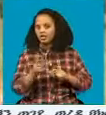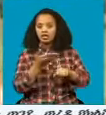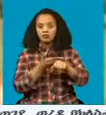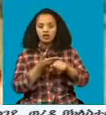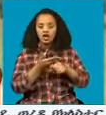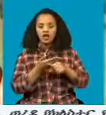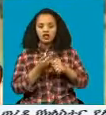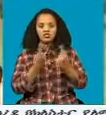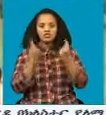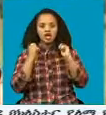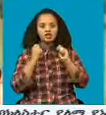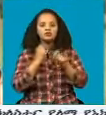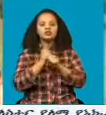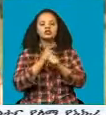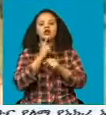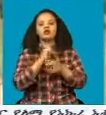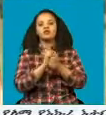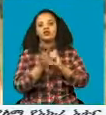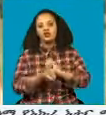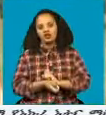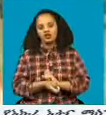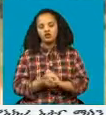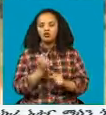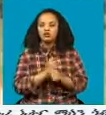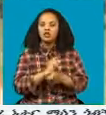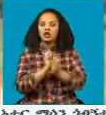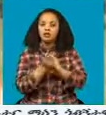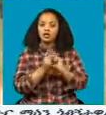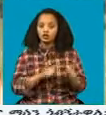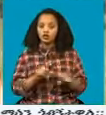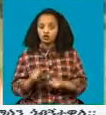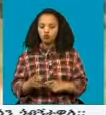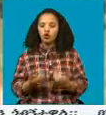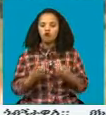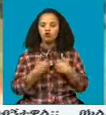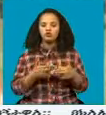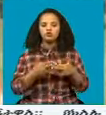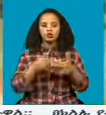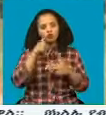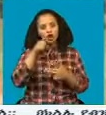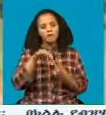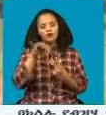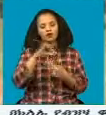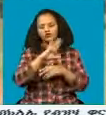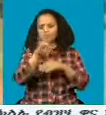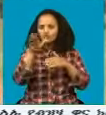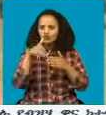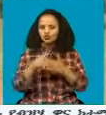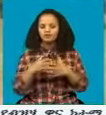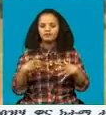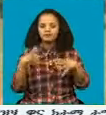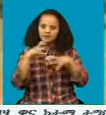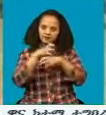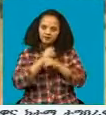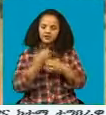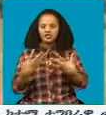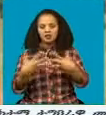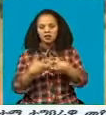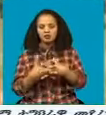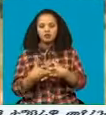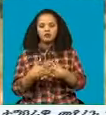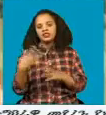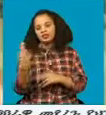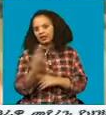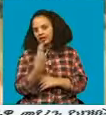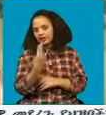ታሪክ በስራ ነው የሚቀየረው። በስራ ለመቀየር ደግሞ አሉ የሚባሉትን አማራጮች በሙሉ አሟጦ አስተባብሮ አቀናጅቶ